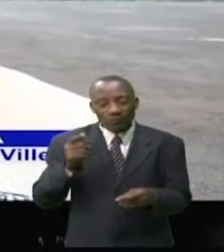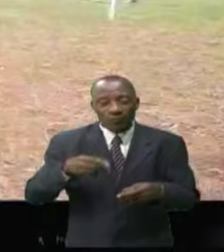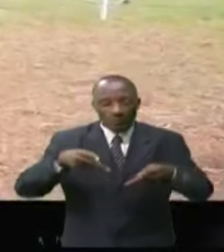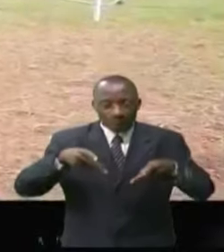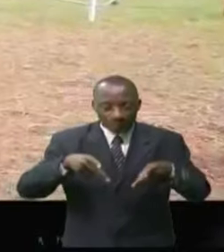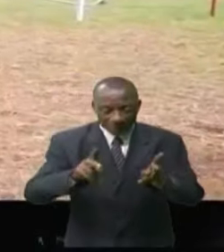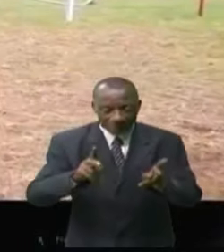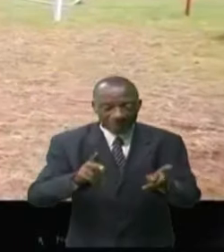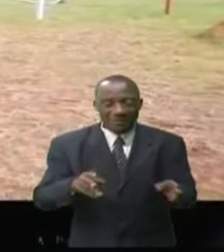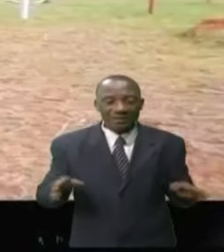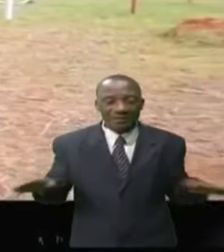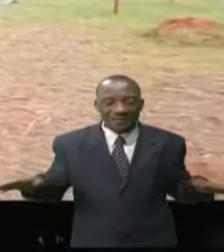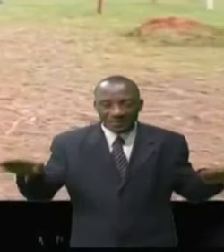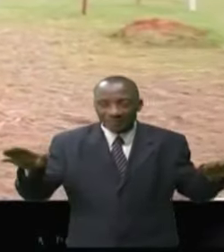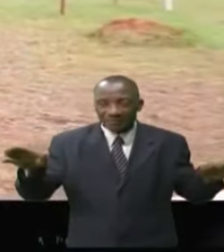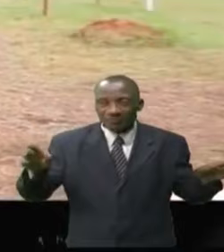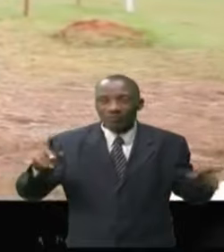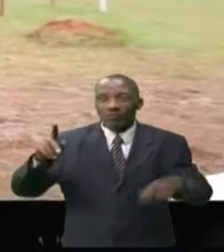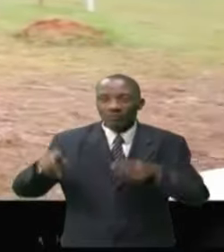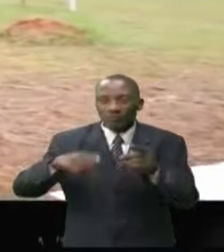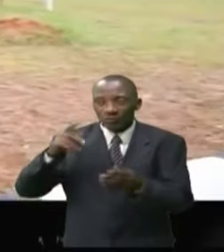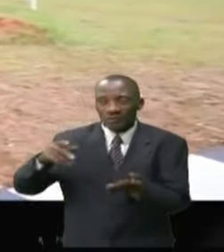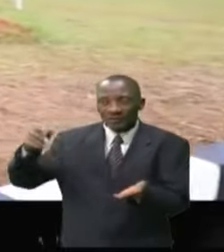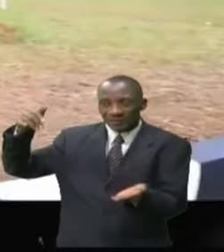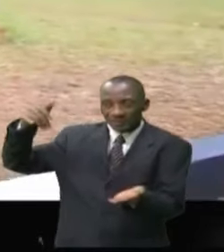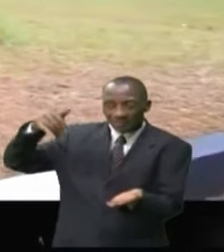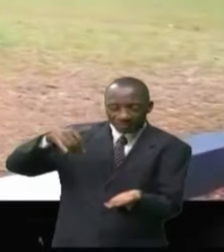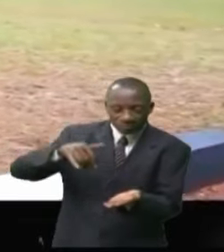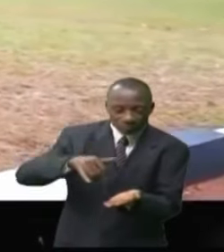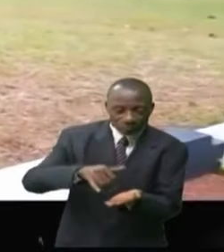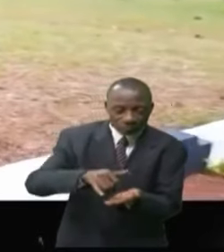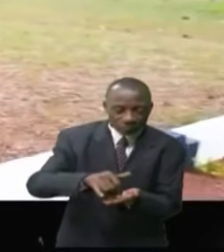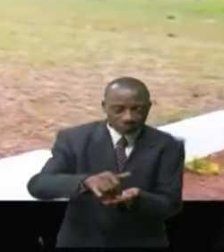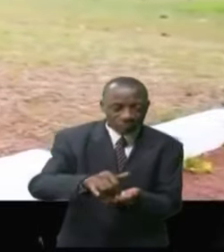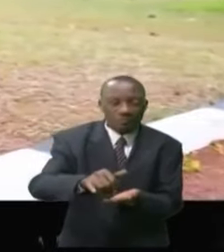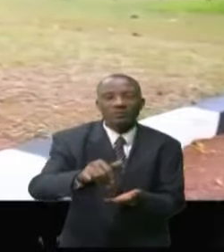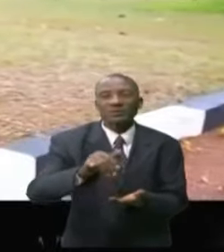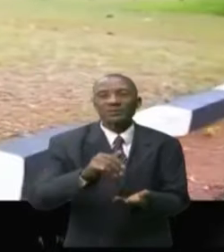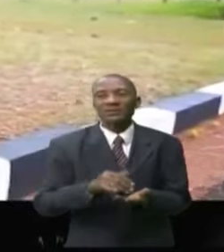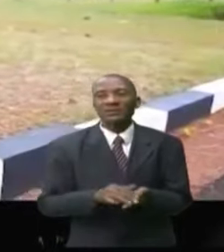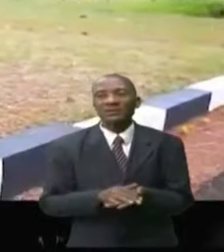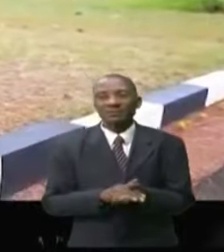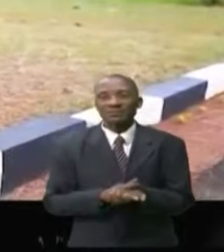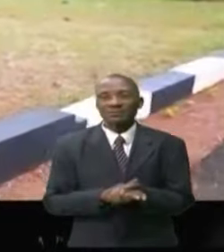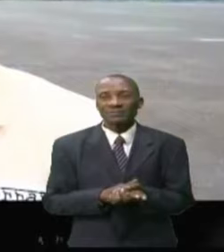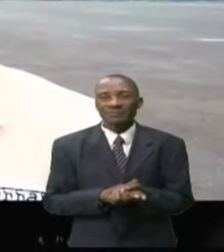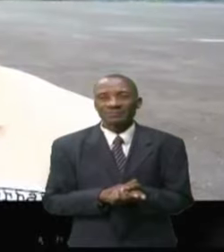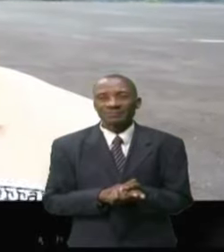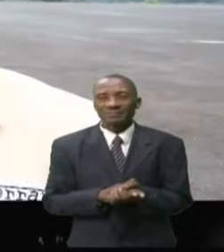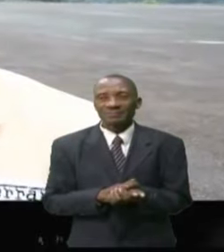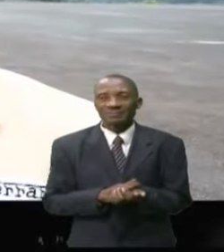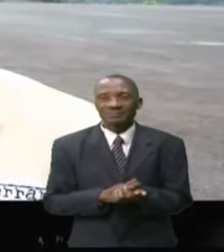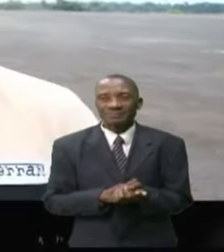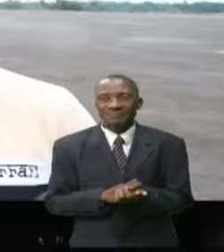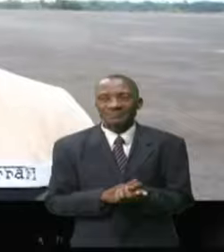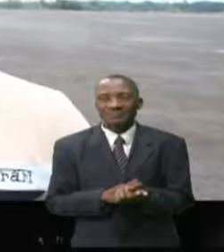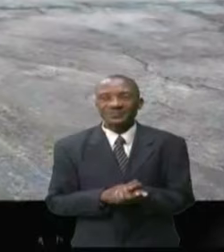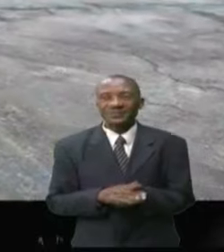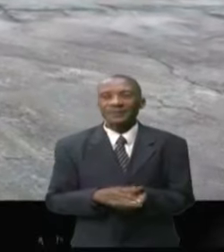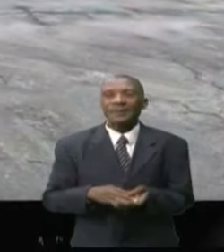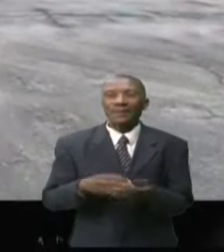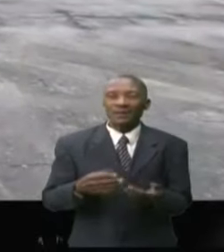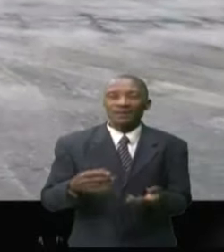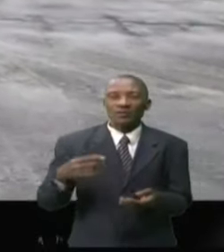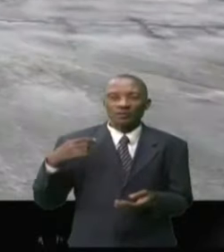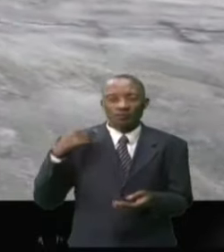l'ordre repindre un peu couper un peu les bres vraiment il quand même le travail qui se fait avant l'arrivée du prem ministre parce que la